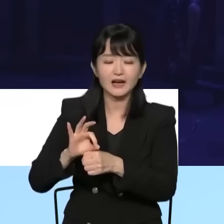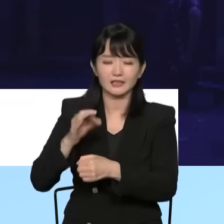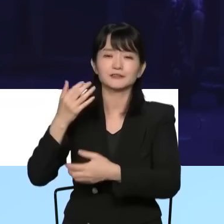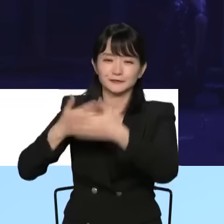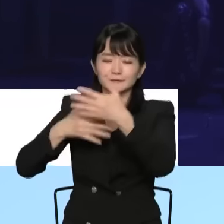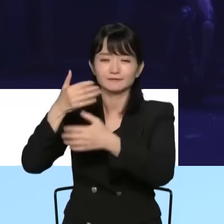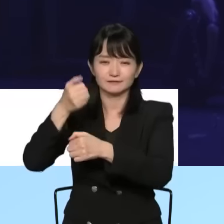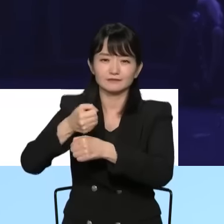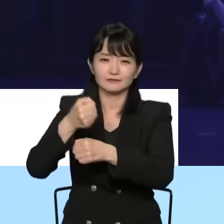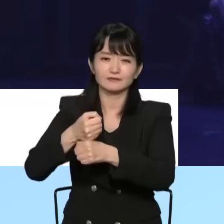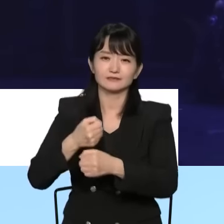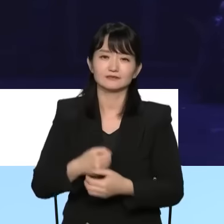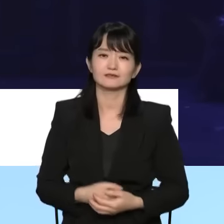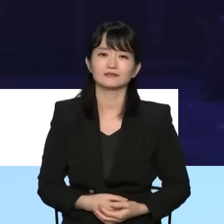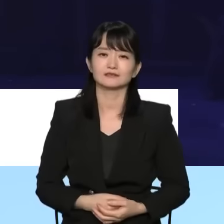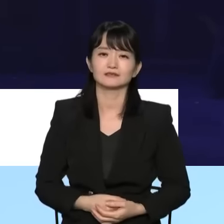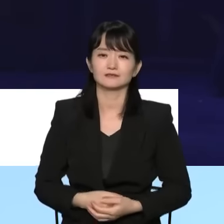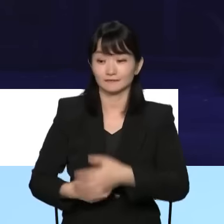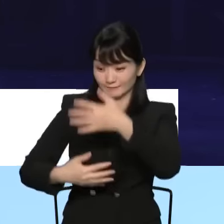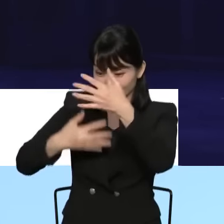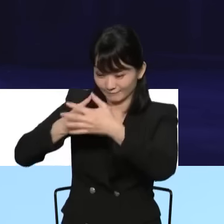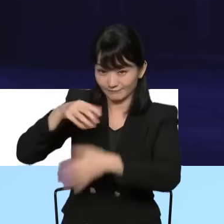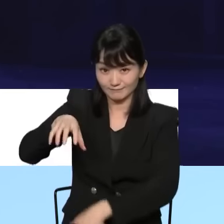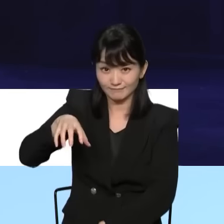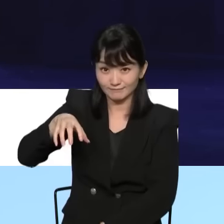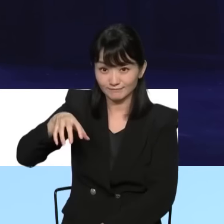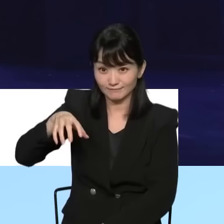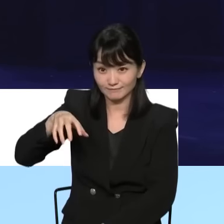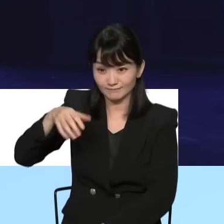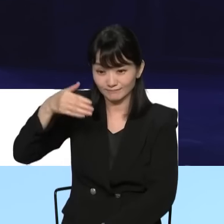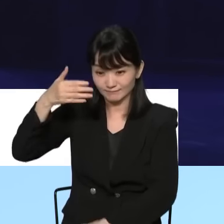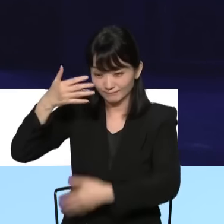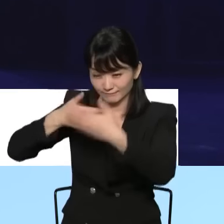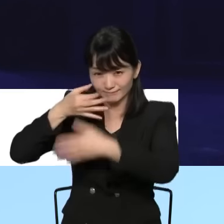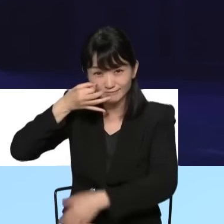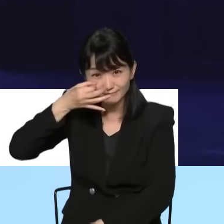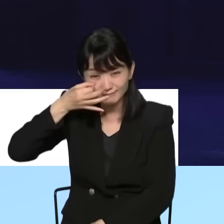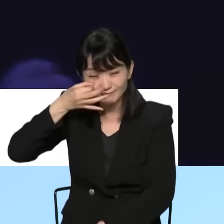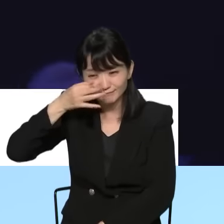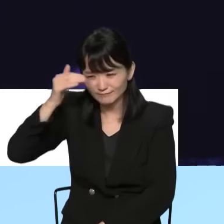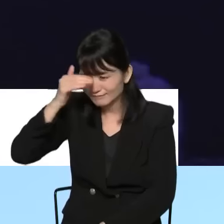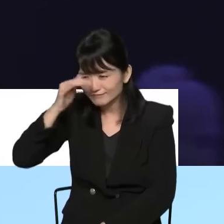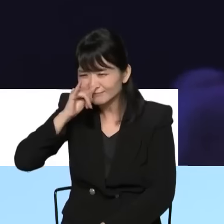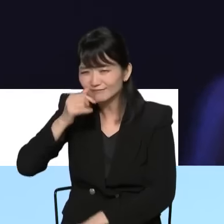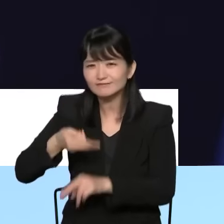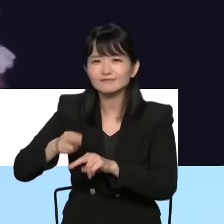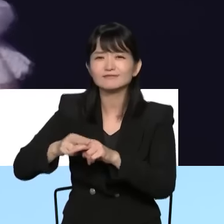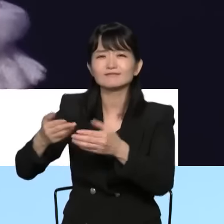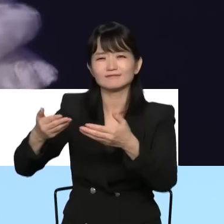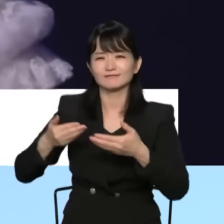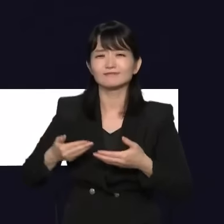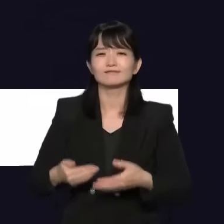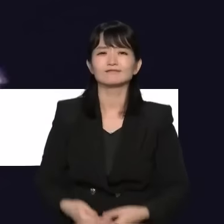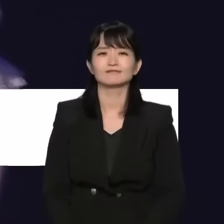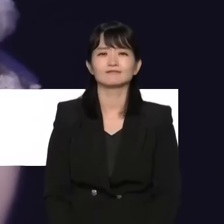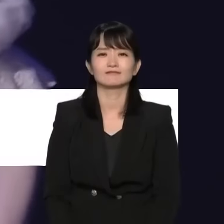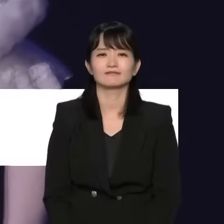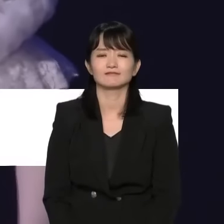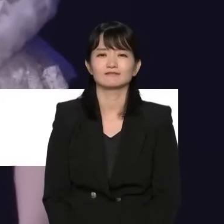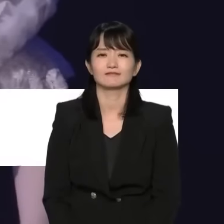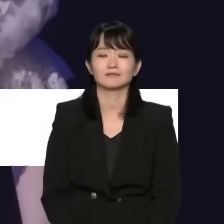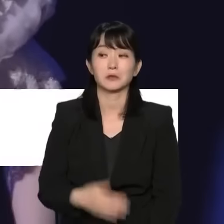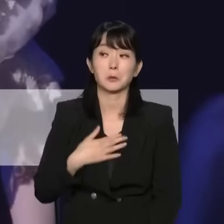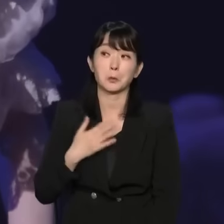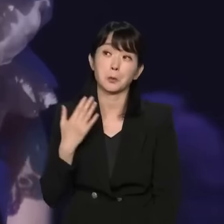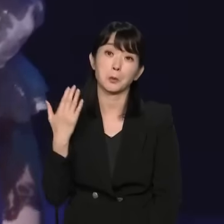해서 우리가 극장에서 네. 영화 상영으로 만날 수 있는 선물을 모두 받게 되었고요. 제가